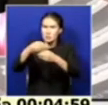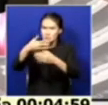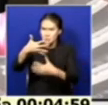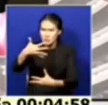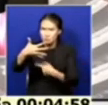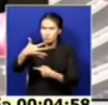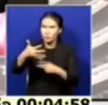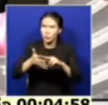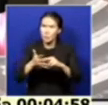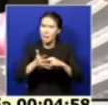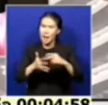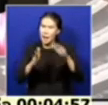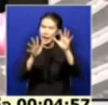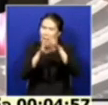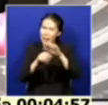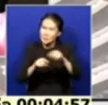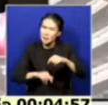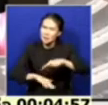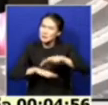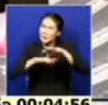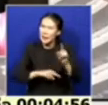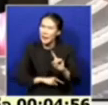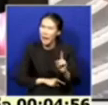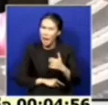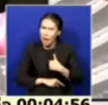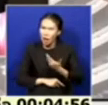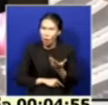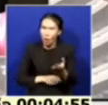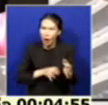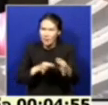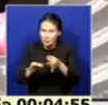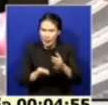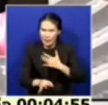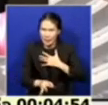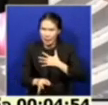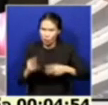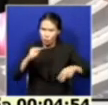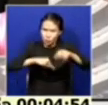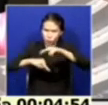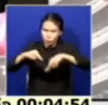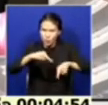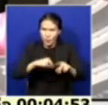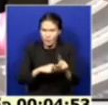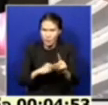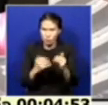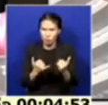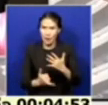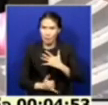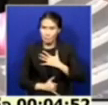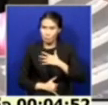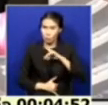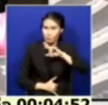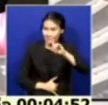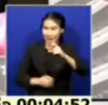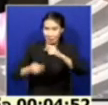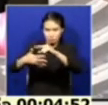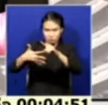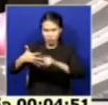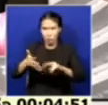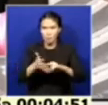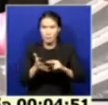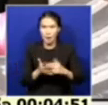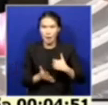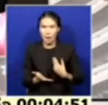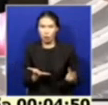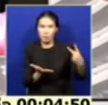มีกรอบกติกาอย่างไรแล้วความหมายคำว่าผู้ลี้ภัยที่ท่านบอกว่าน้องวันเฉลิมไม่ได้อยู่ในบัญ